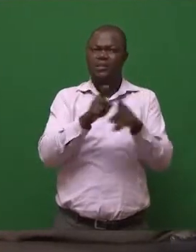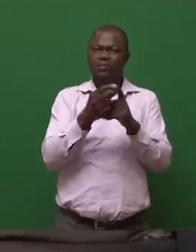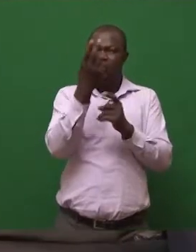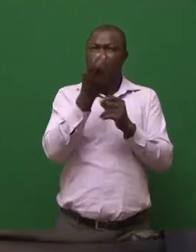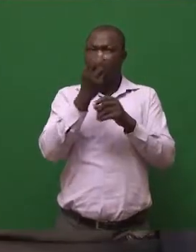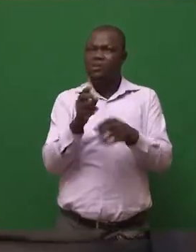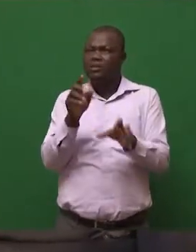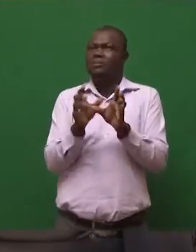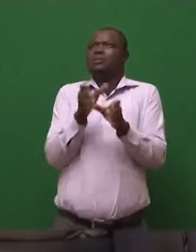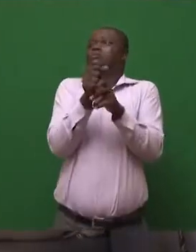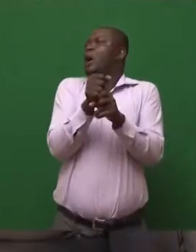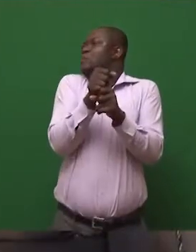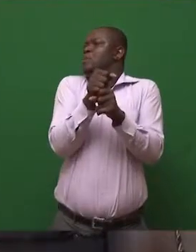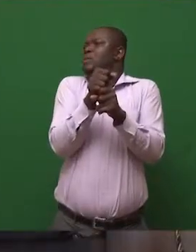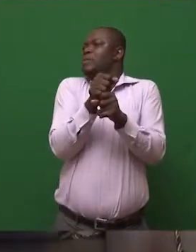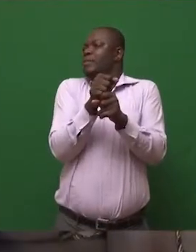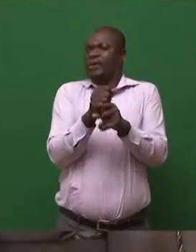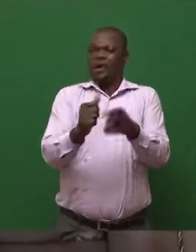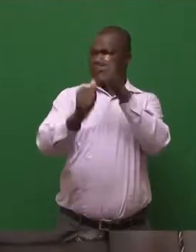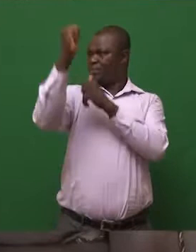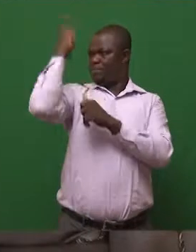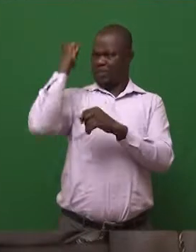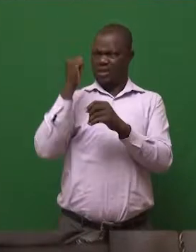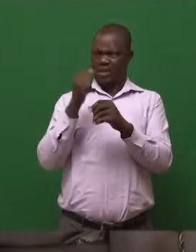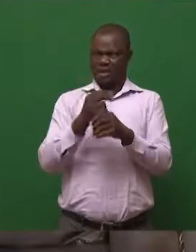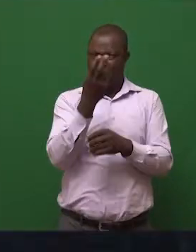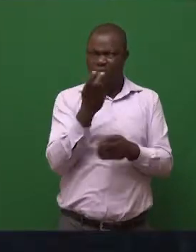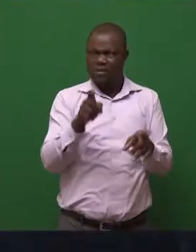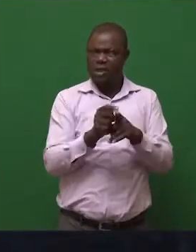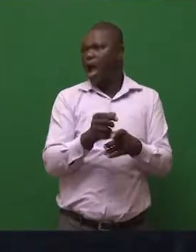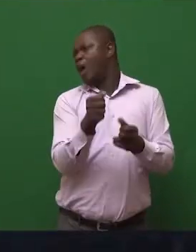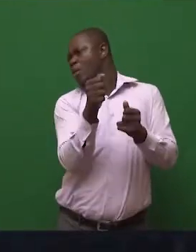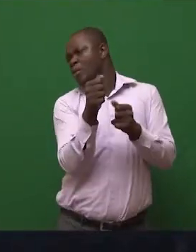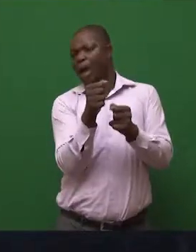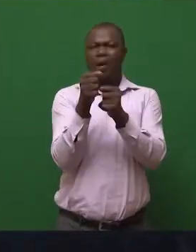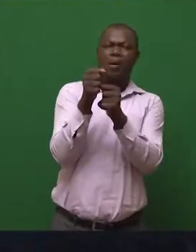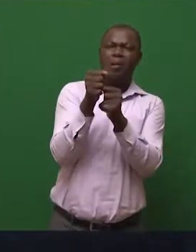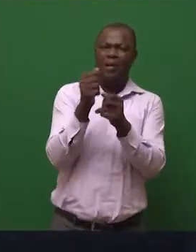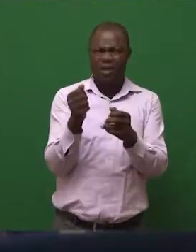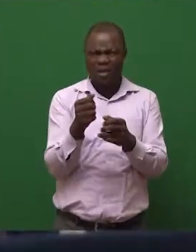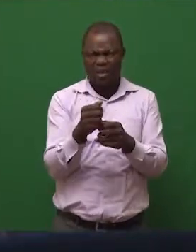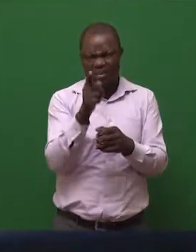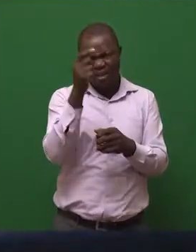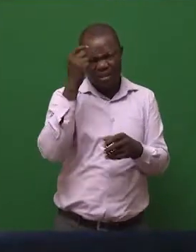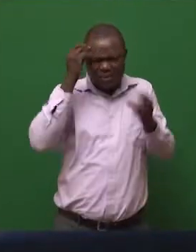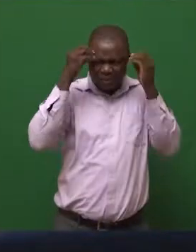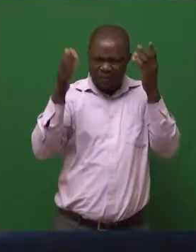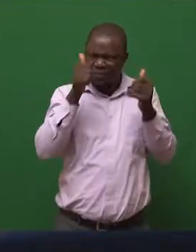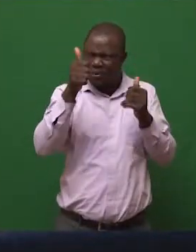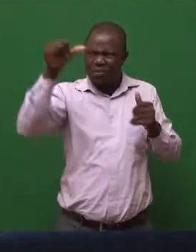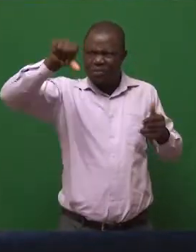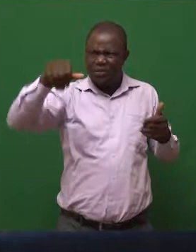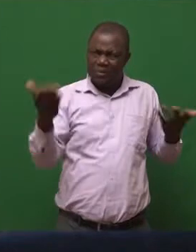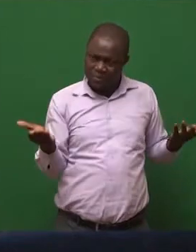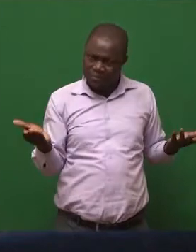papapa vakakwira pamusoro pekombi vachitaura namunhu ari kutyaira vari kumashure kwekombi handizive kuti izvozvo